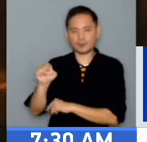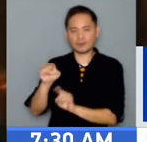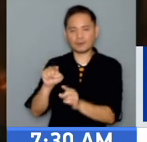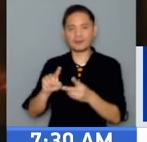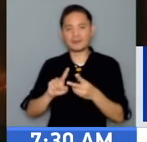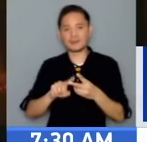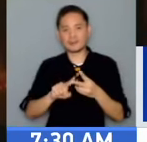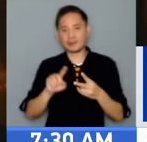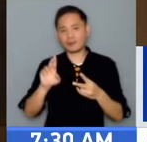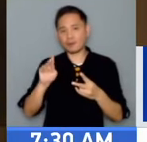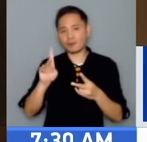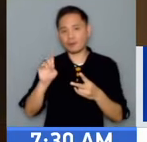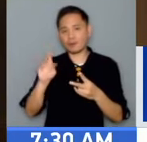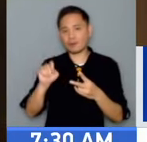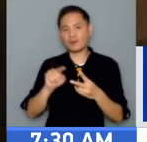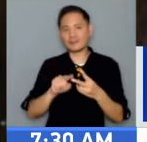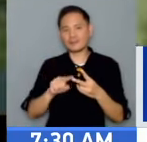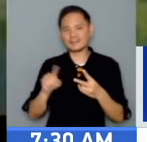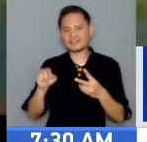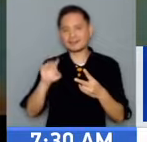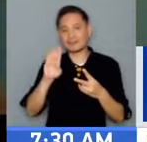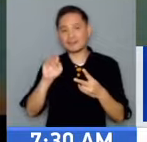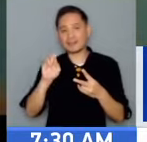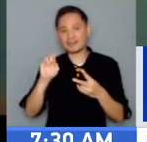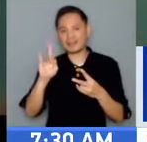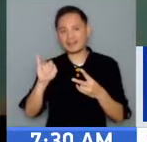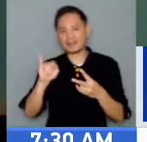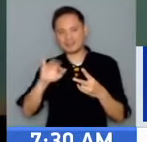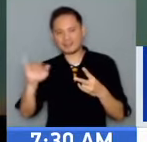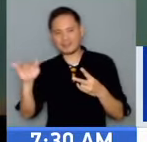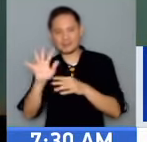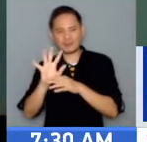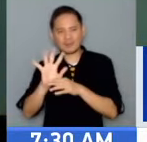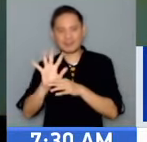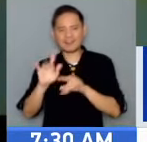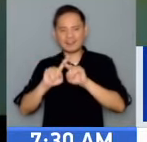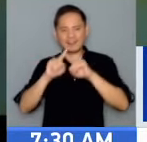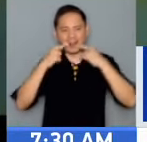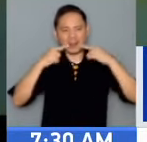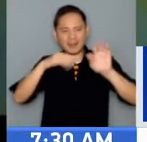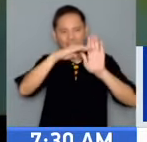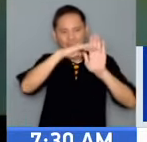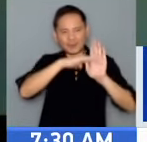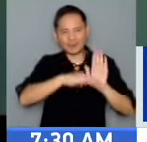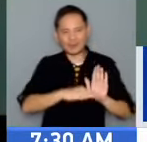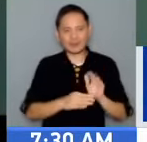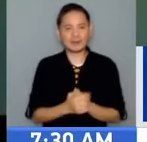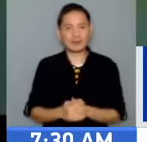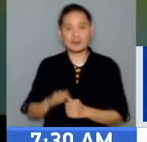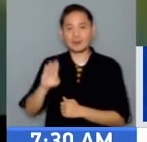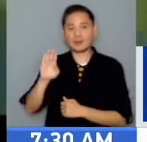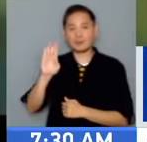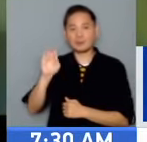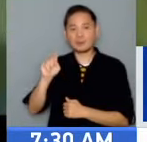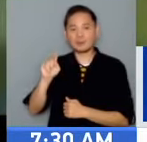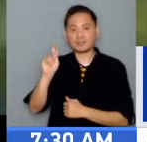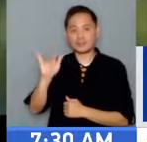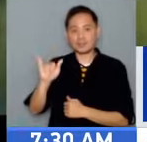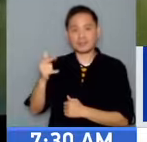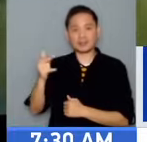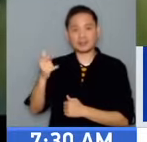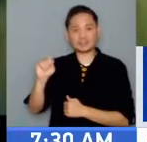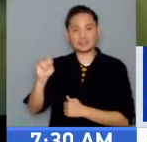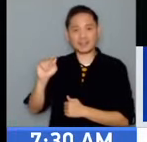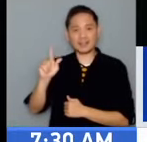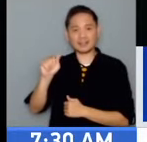ang mapapanood sa Becky and Badette. Si Stolen Life star Beauty Gonzalez ang isa sa mga bida sa kampun. Mapapanood naman si Asia's